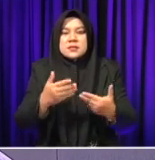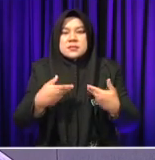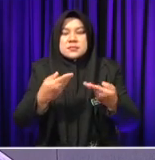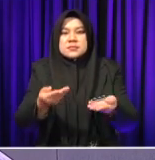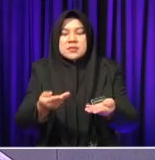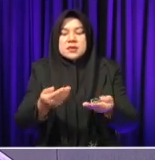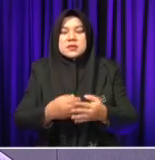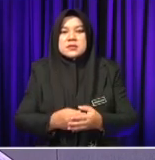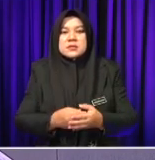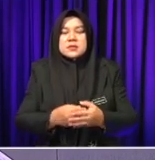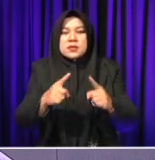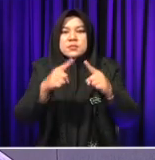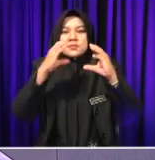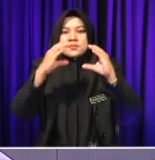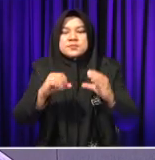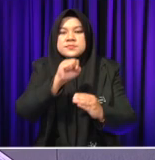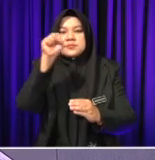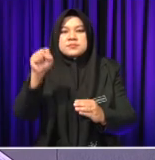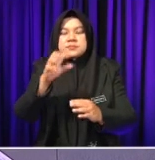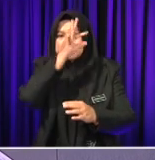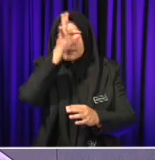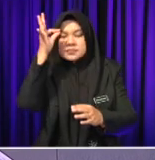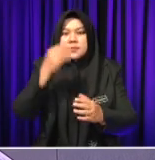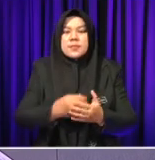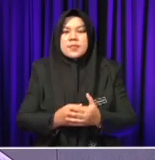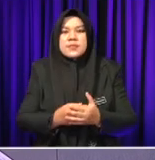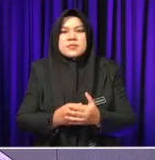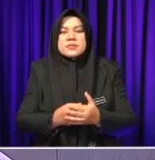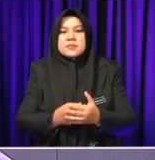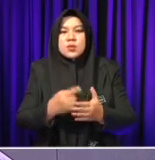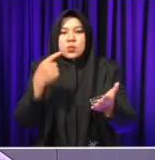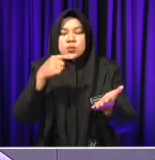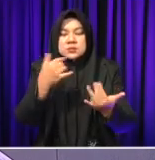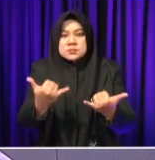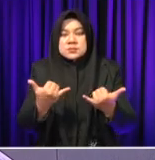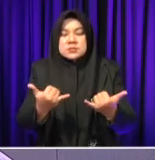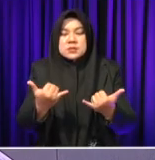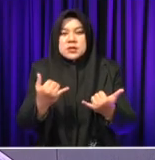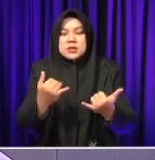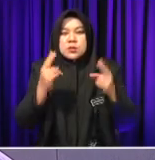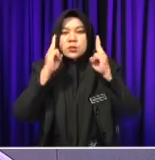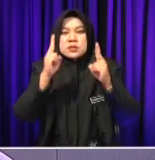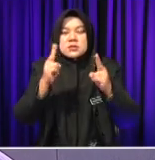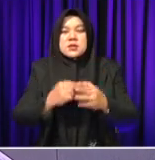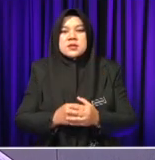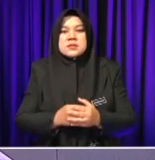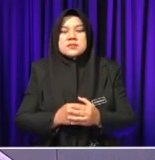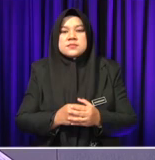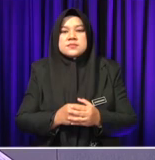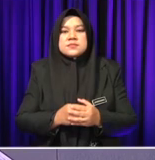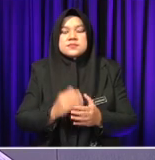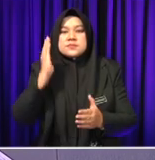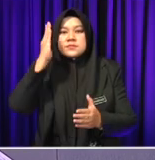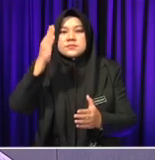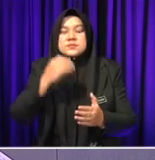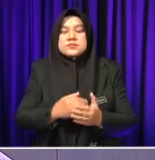kita faham tapi cara nak jawab kita tak tahu Jadi jangan pening-pening sebab untuk segmen ini kita bersama dengan Ustazah kita Nurul Nadia Abdul